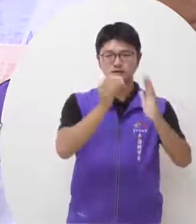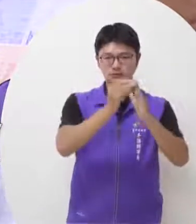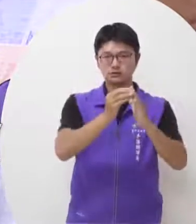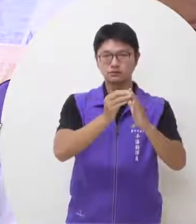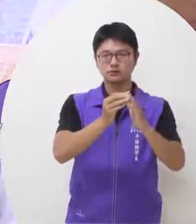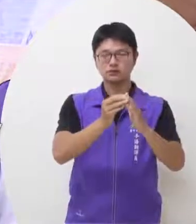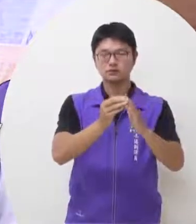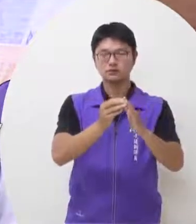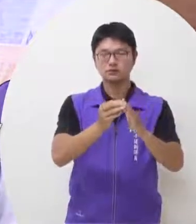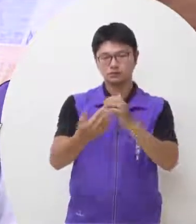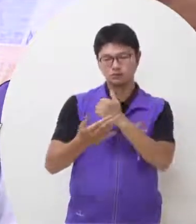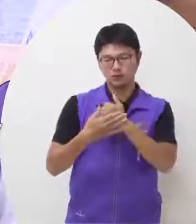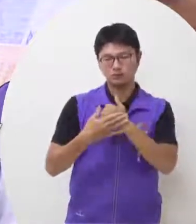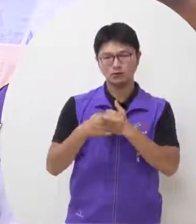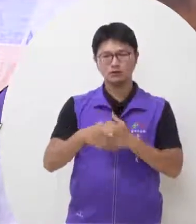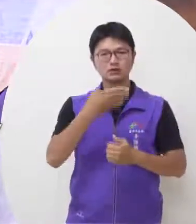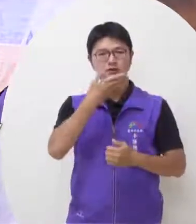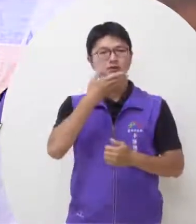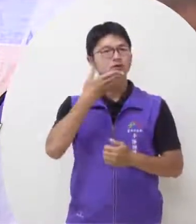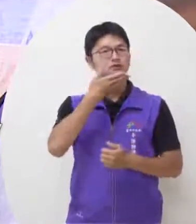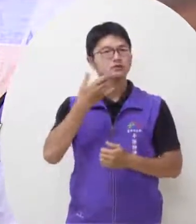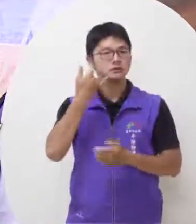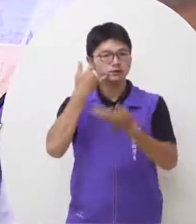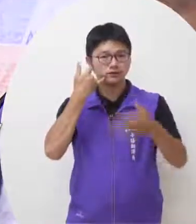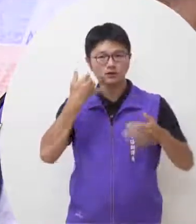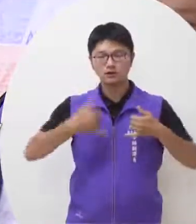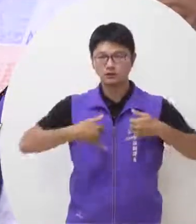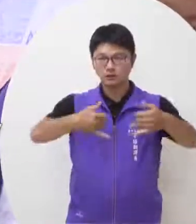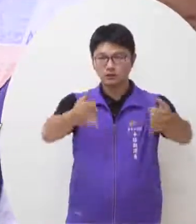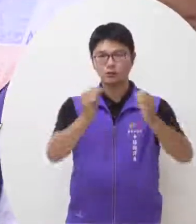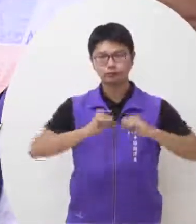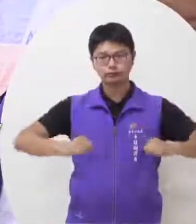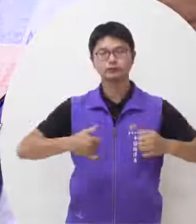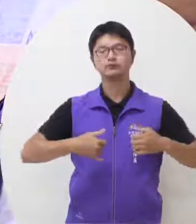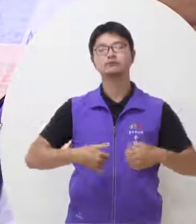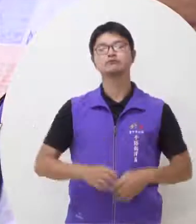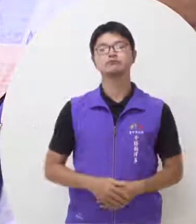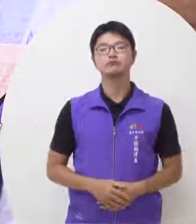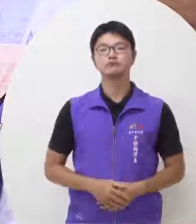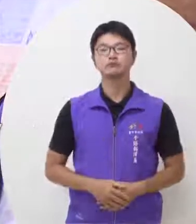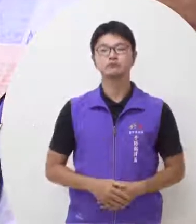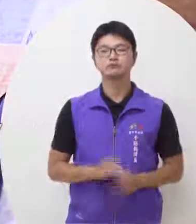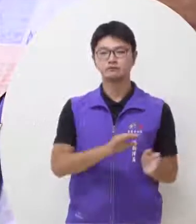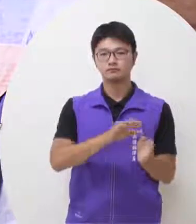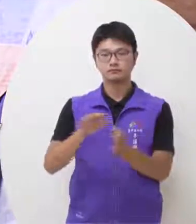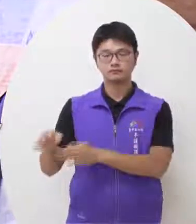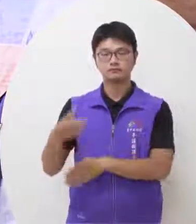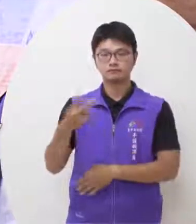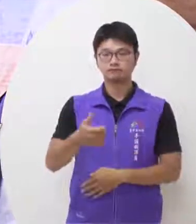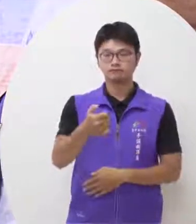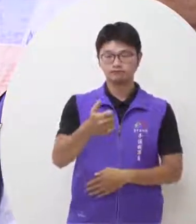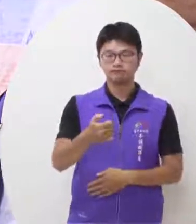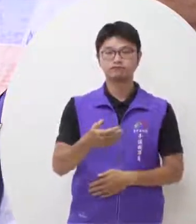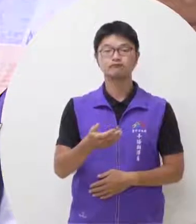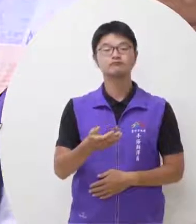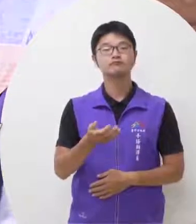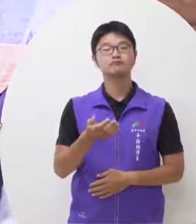个青海路。再者就是这一次最感谢的，除了刚刚市长说的那个公